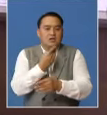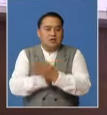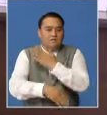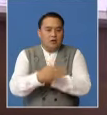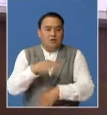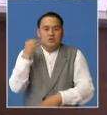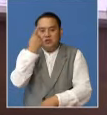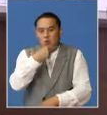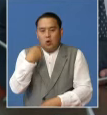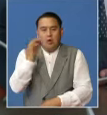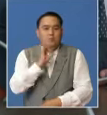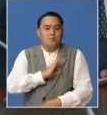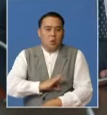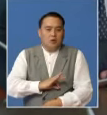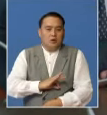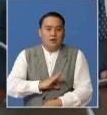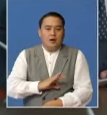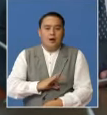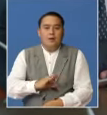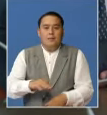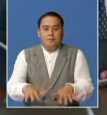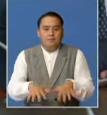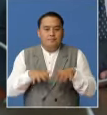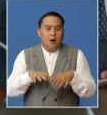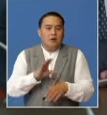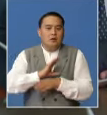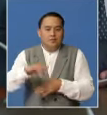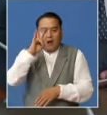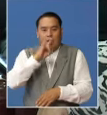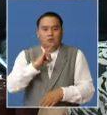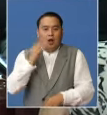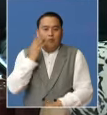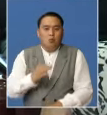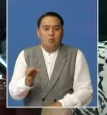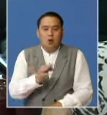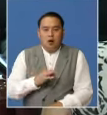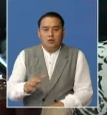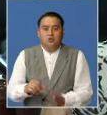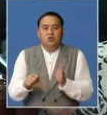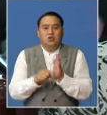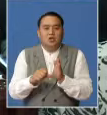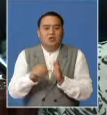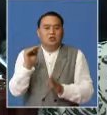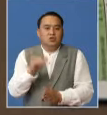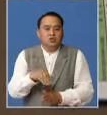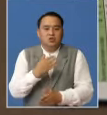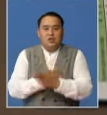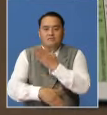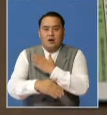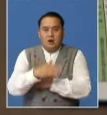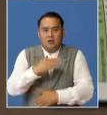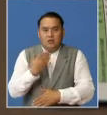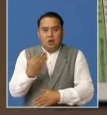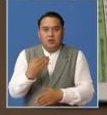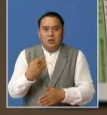индивидуального пользования. Петицию направили в парламент Казахстана. Отметим, всего по Алматинской области более 60 тысяч тысяч инвалидов. Из